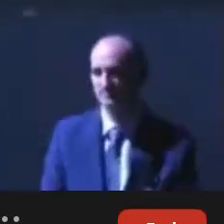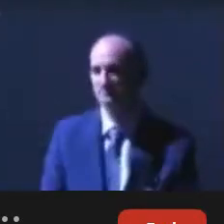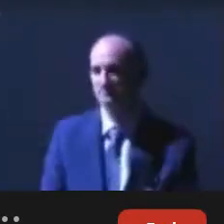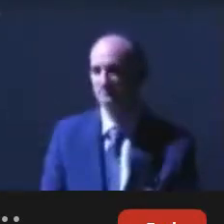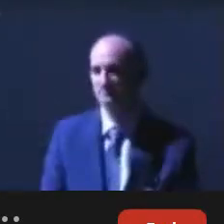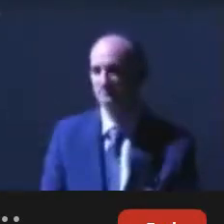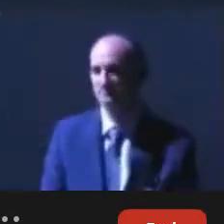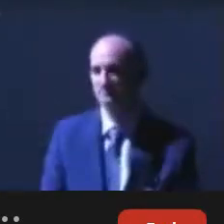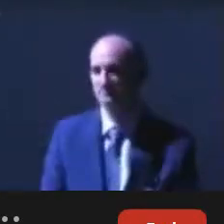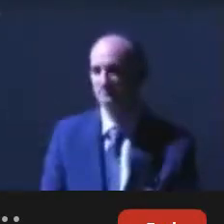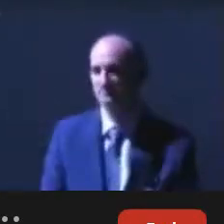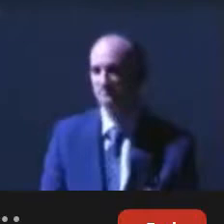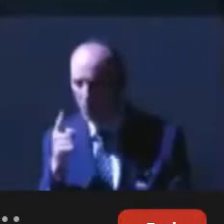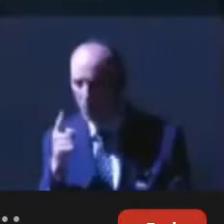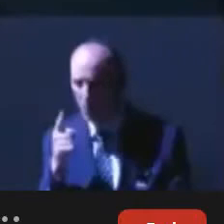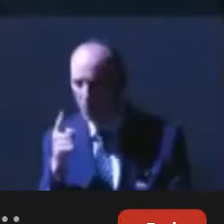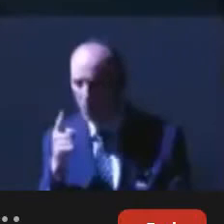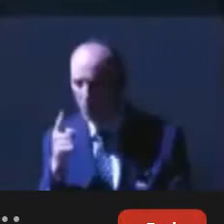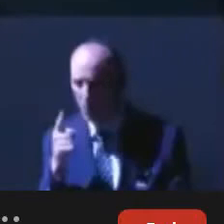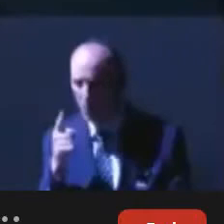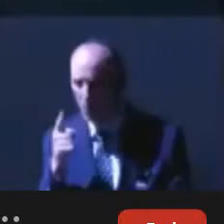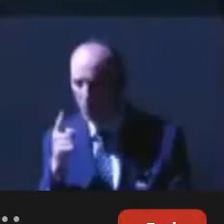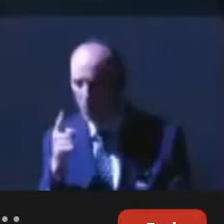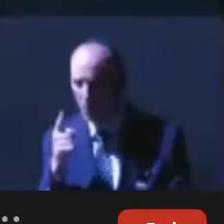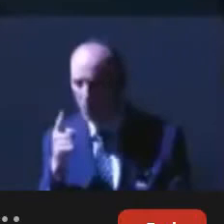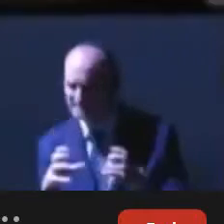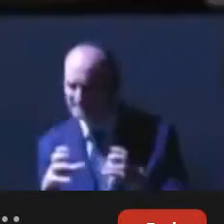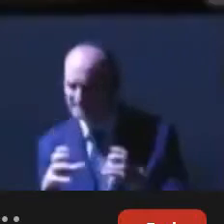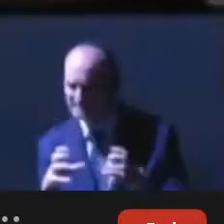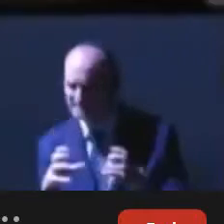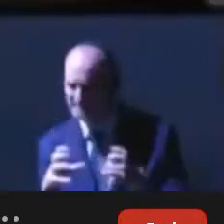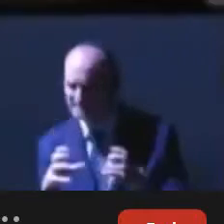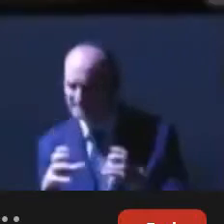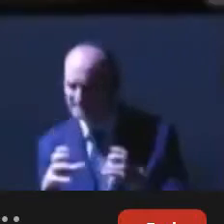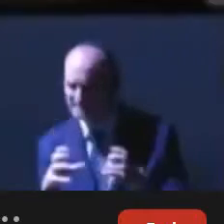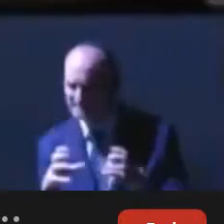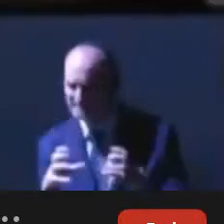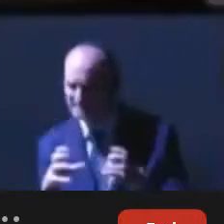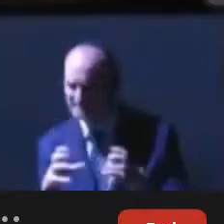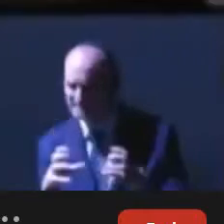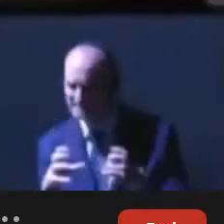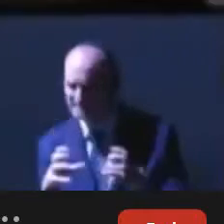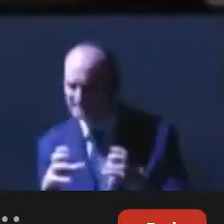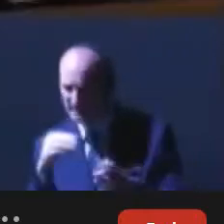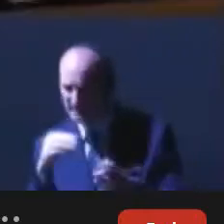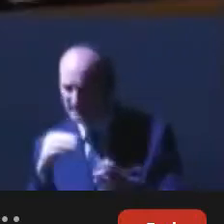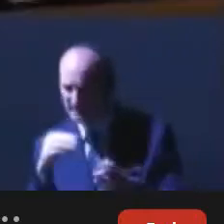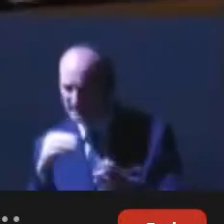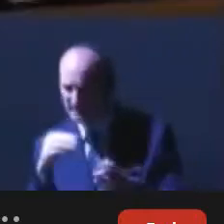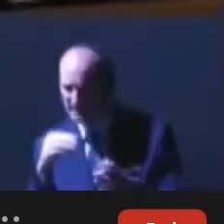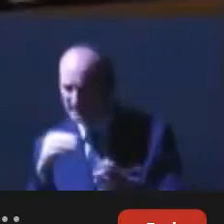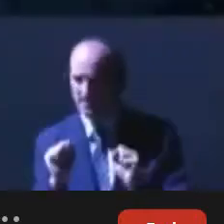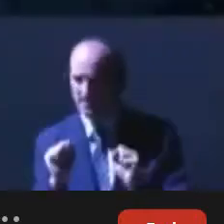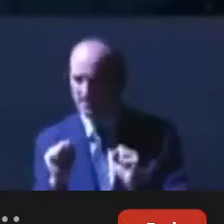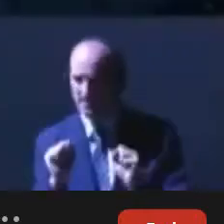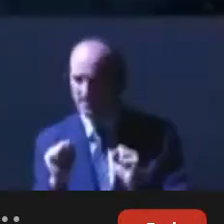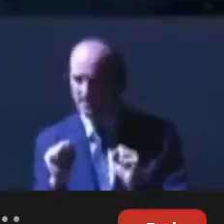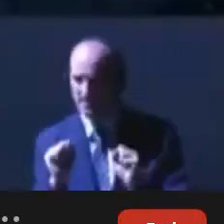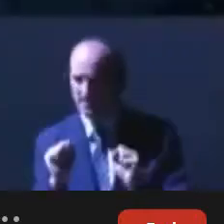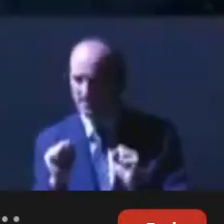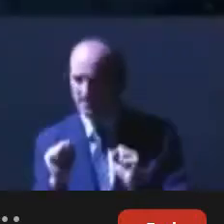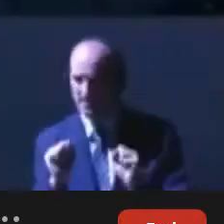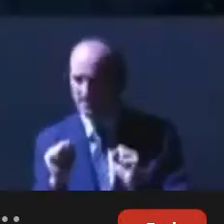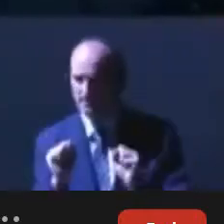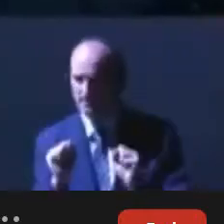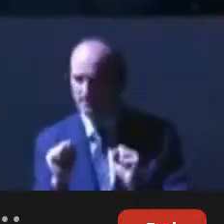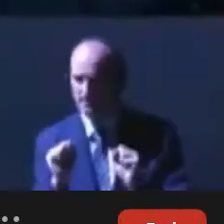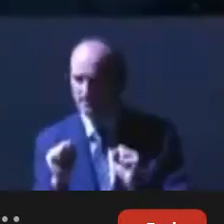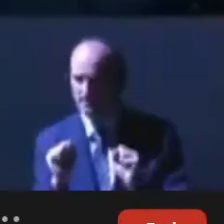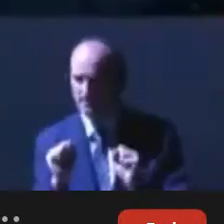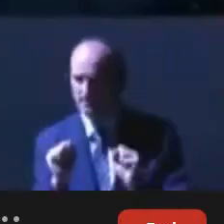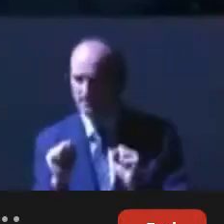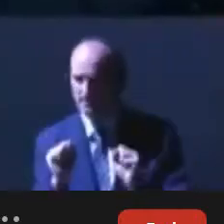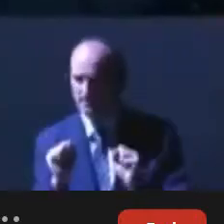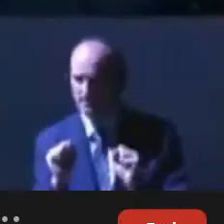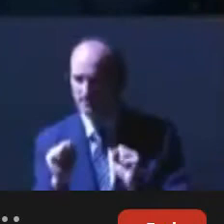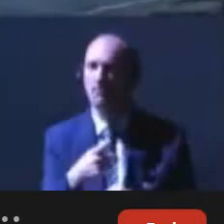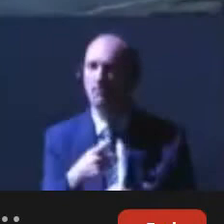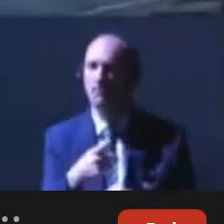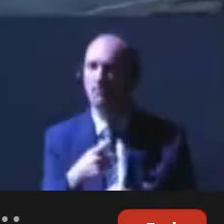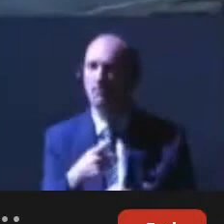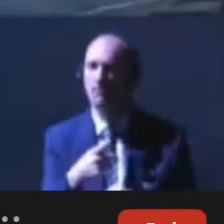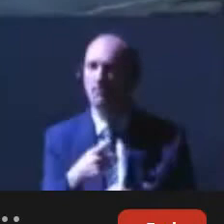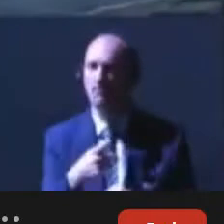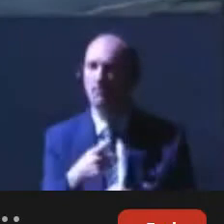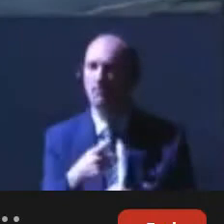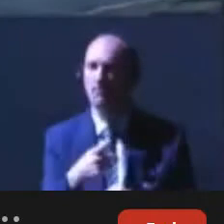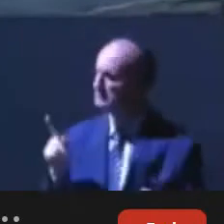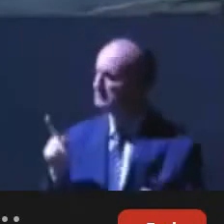chẳng hạn, tôi sẽ đã thống nhất, và anh bảo tôi thống nhất với lãnh đạo và tôi đi làm